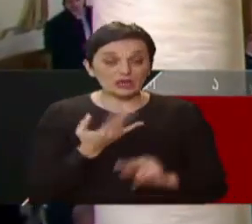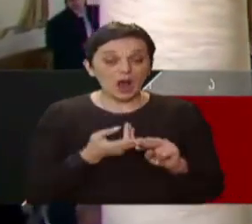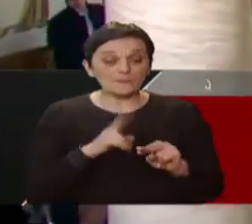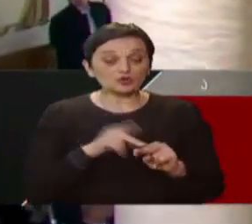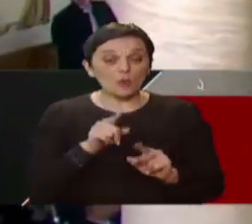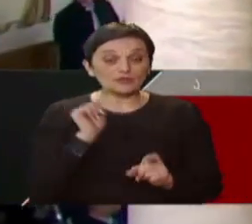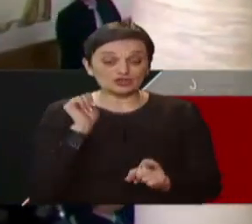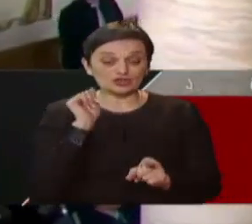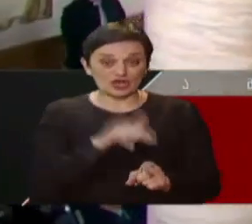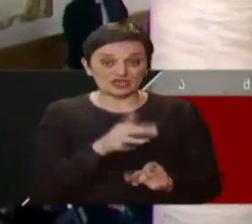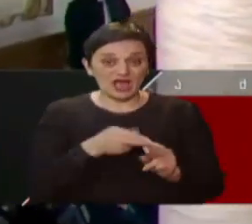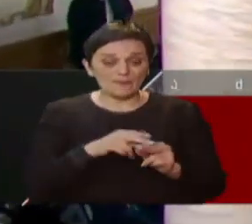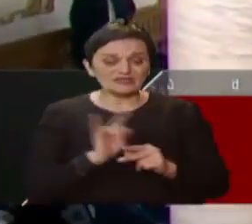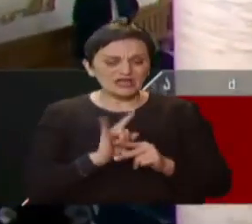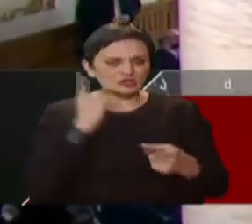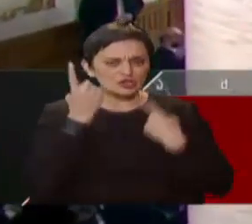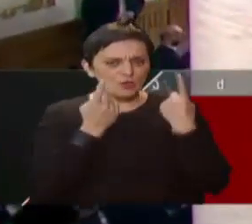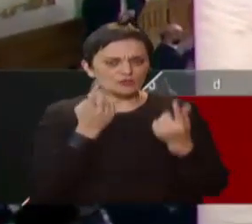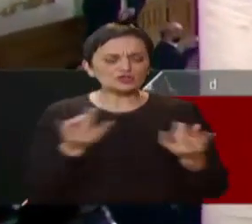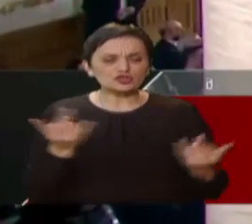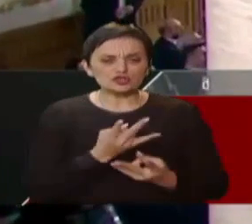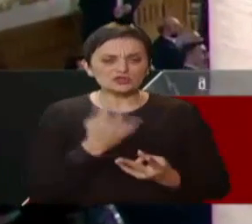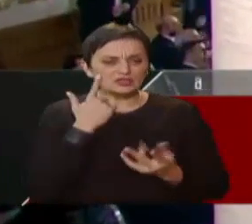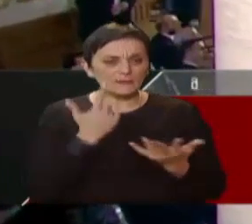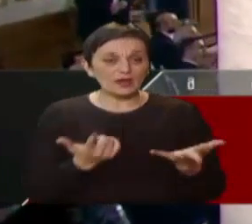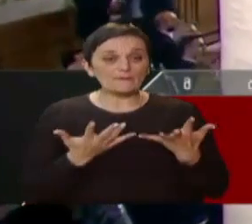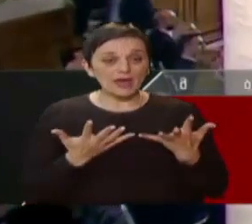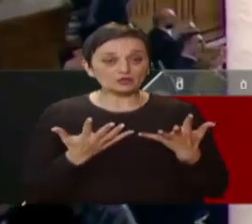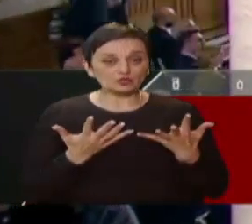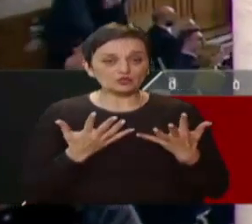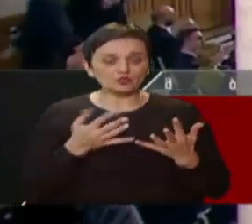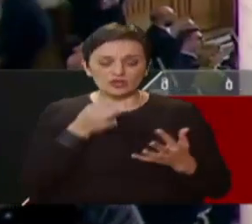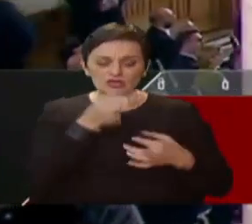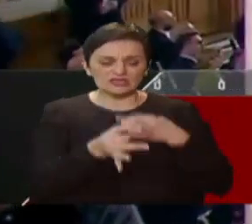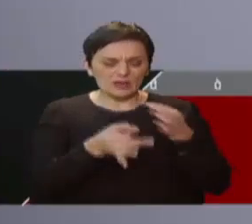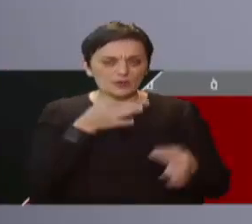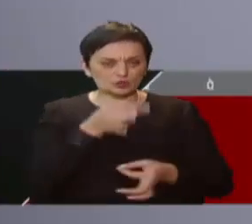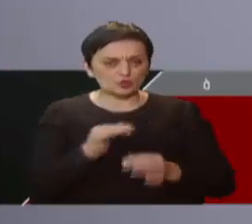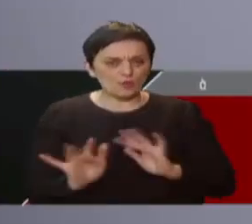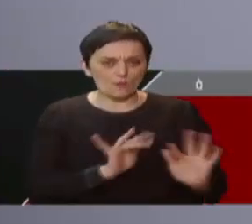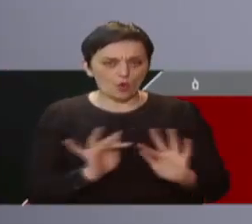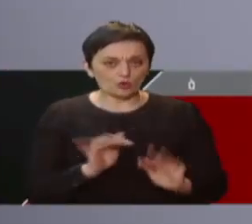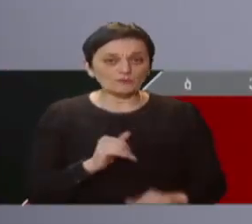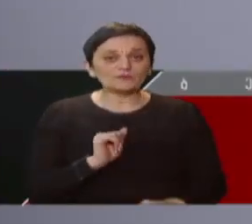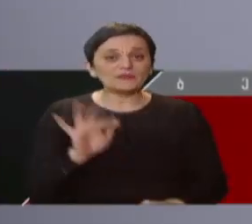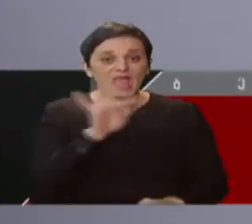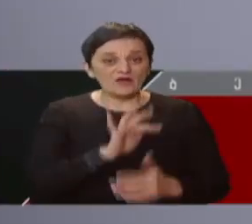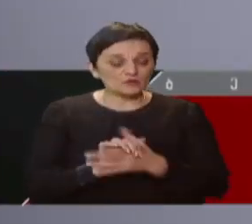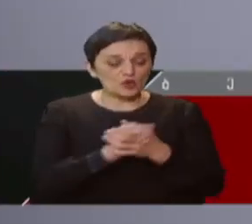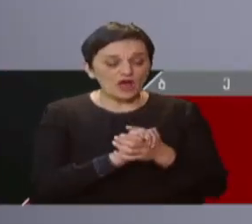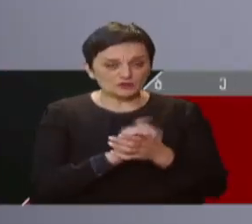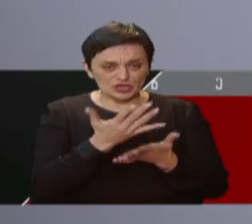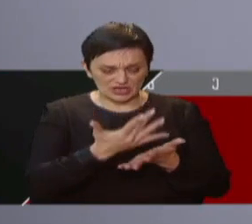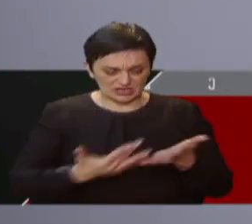mam șetevas, am dezinformația și deba efecturi contra sa pasuho ochmedeve. Vasul este eurocașul, este recomandația EPSAT,